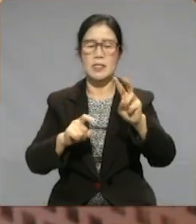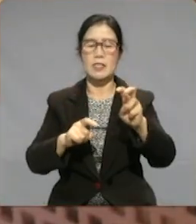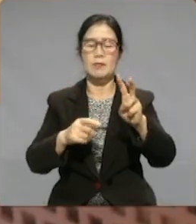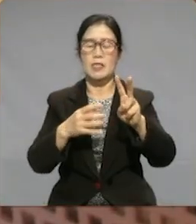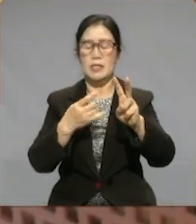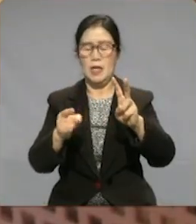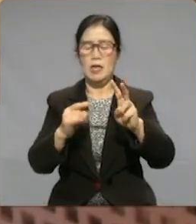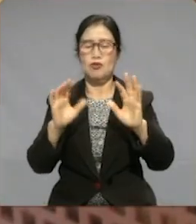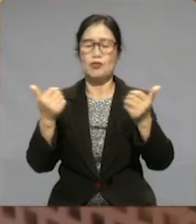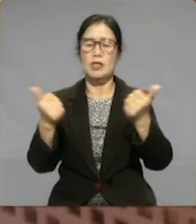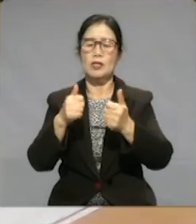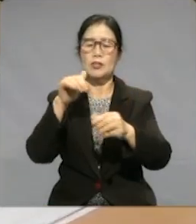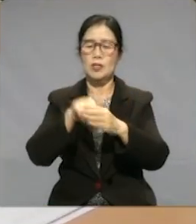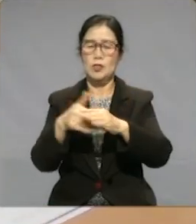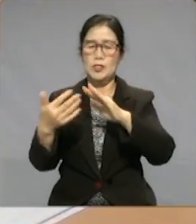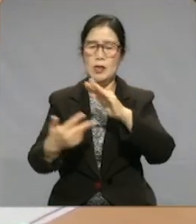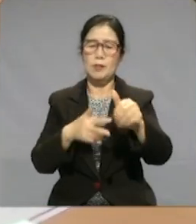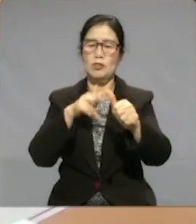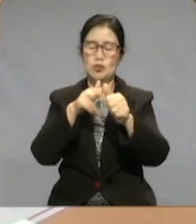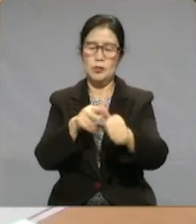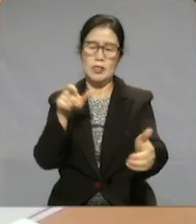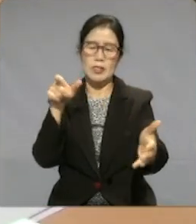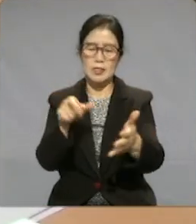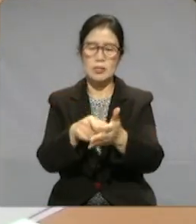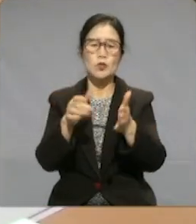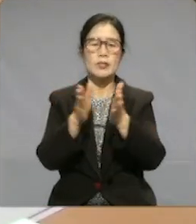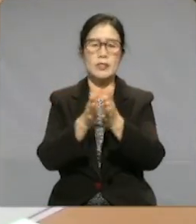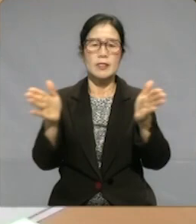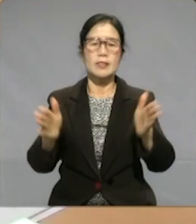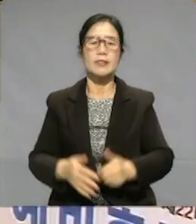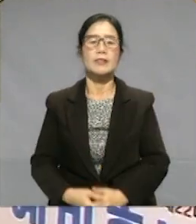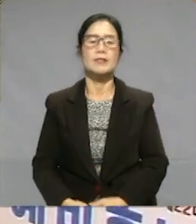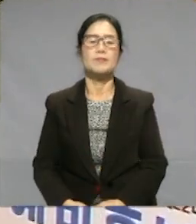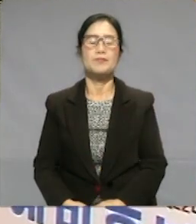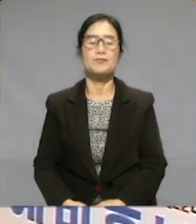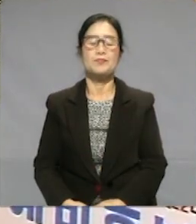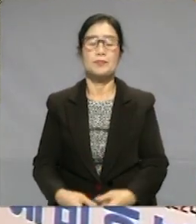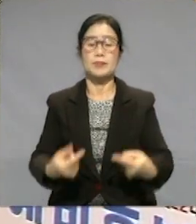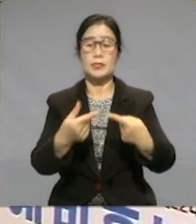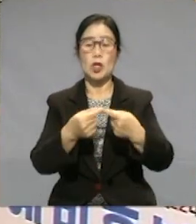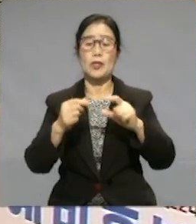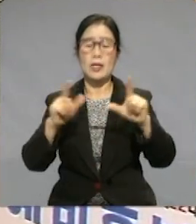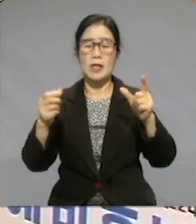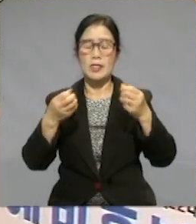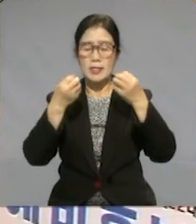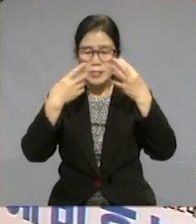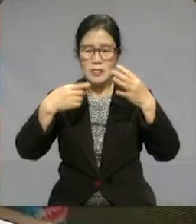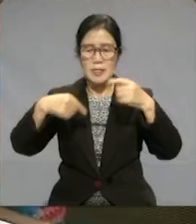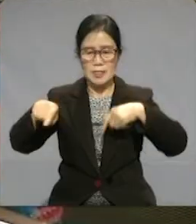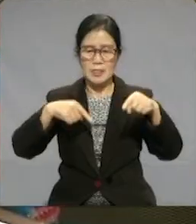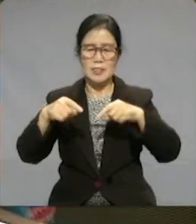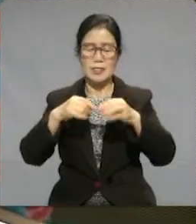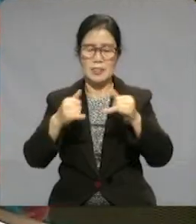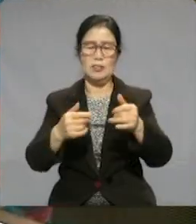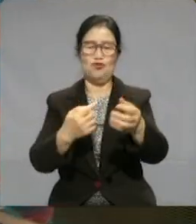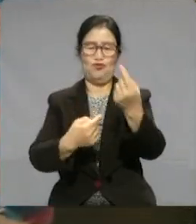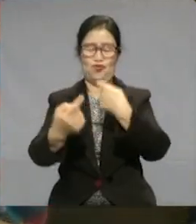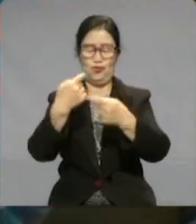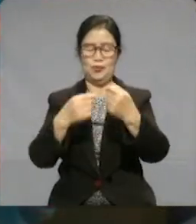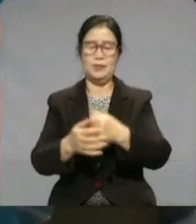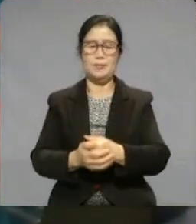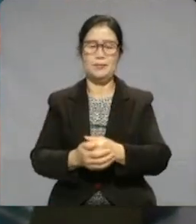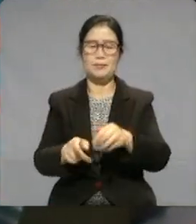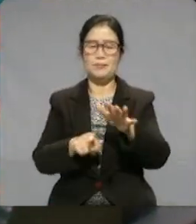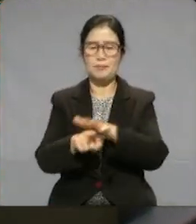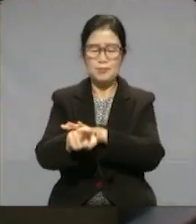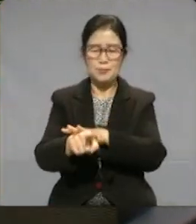제22대 국회의원 선거 예비후보자 등록이 시작됐습니다. 첫날은 정치 신인들이 줄을 이뤘습니다. 한 발